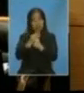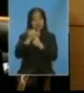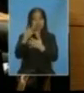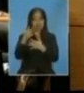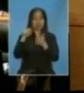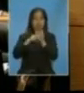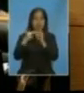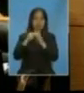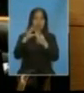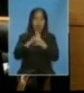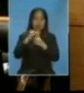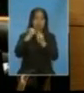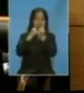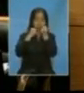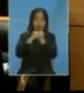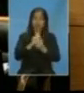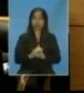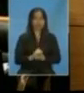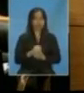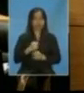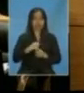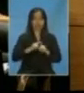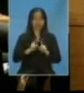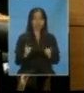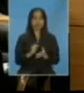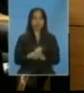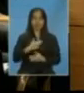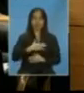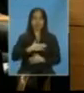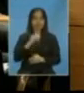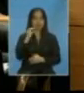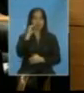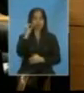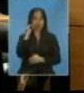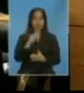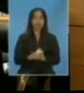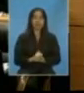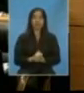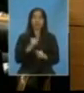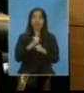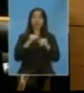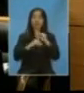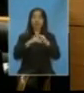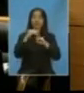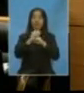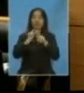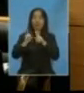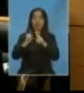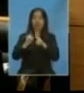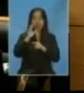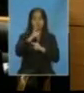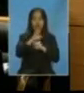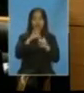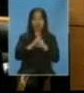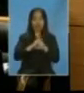ว่าเป็นประชานิยมไม่ใช่ครับพวกผมไม่ได้เรียกโครงการโครงสร้างพื้นฐานว่าประชานิย